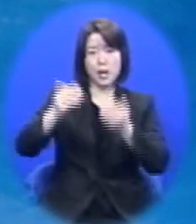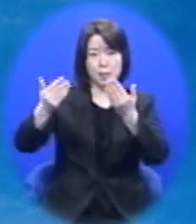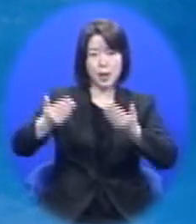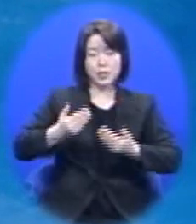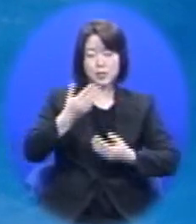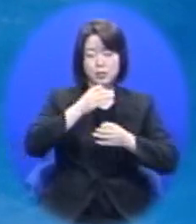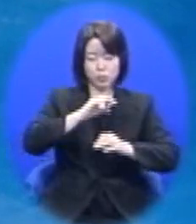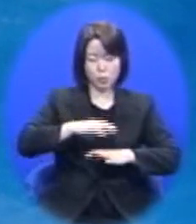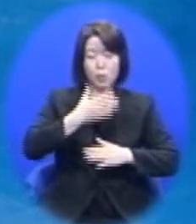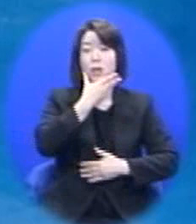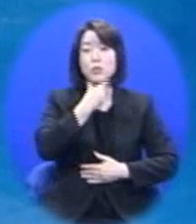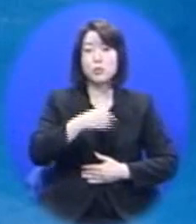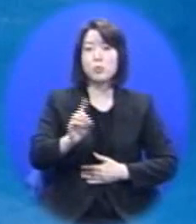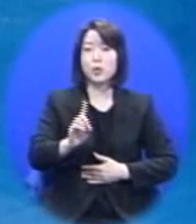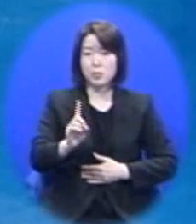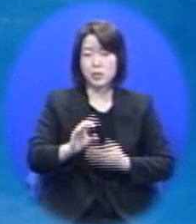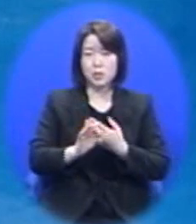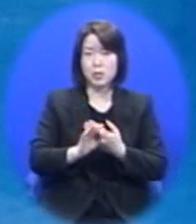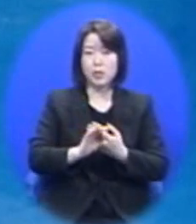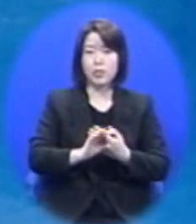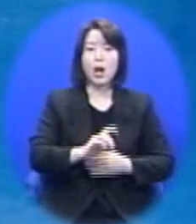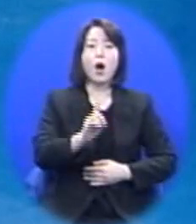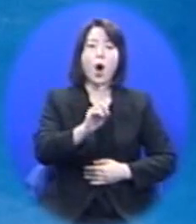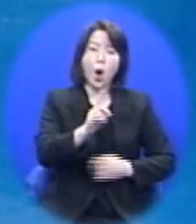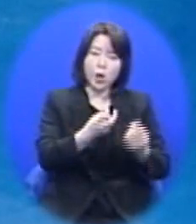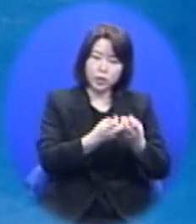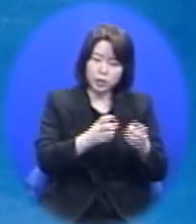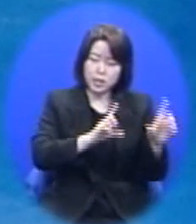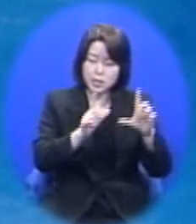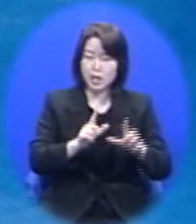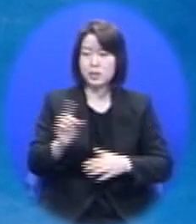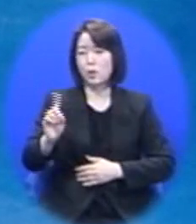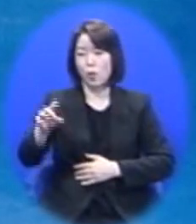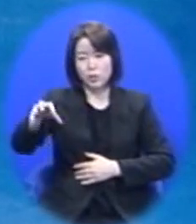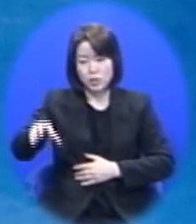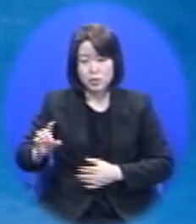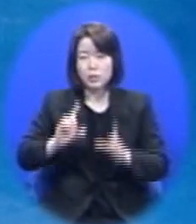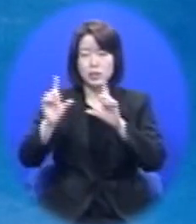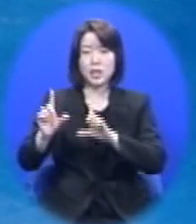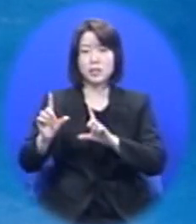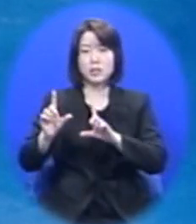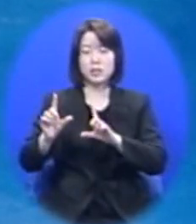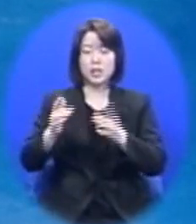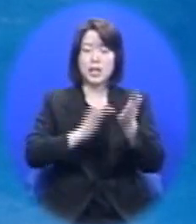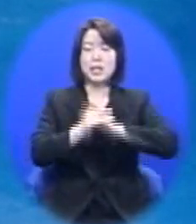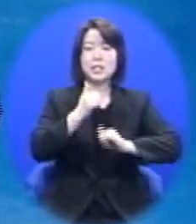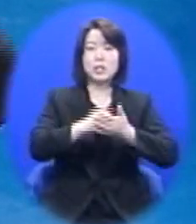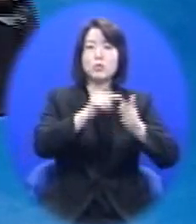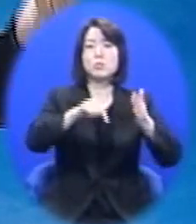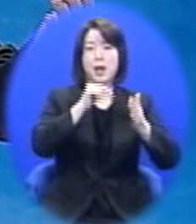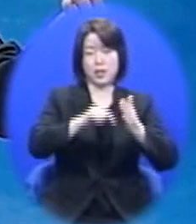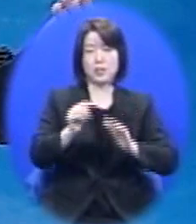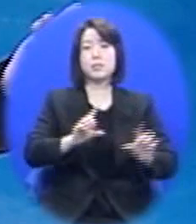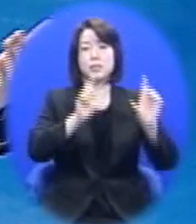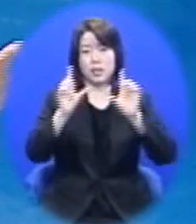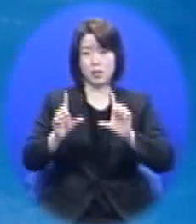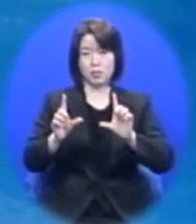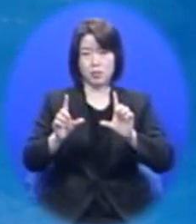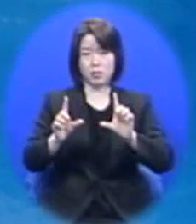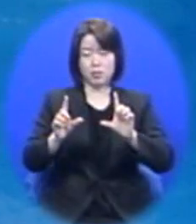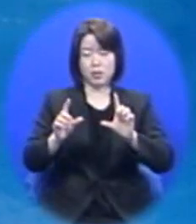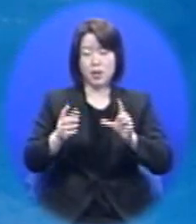축복이 어떻게 살든 어디서 살든 우리는 예수님 안에서 사는 겁니다. 많은 분들이 해외에